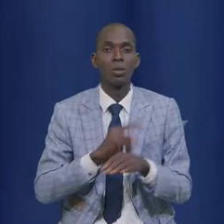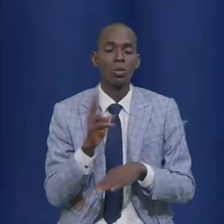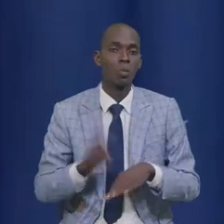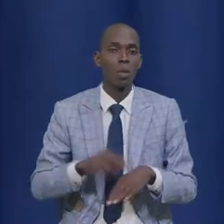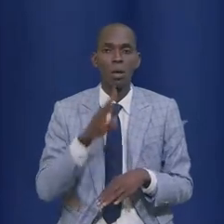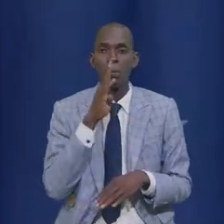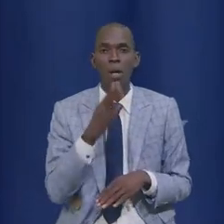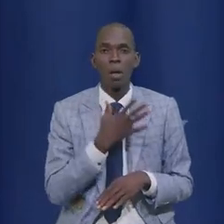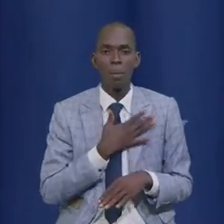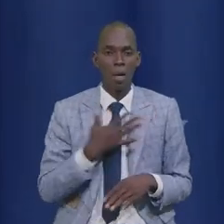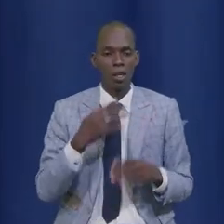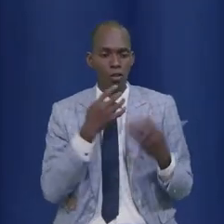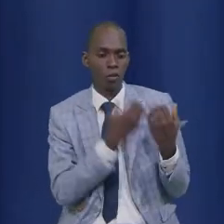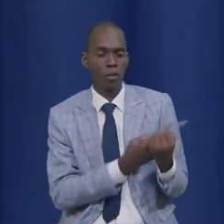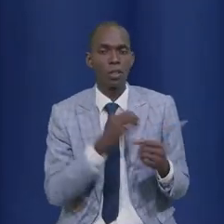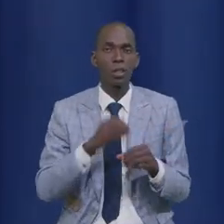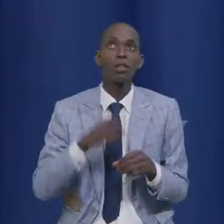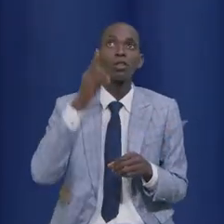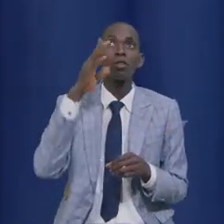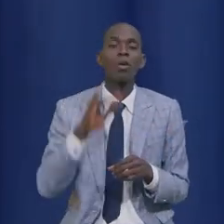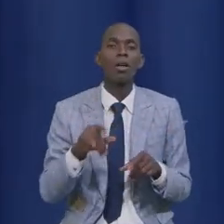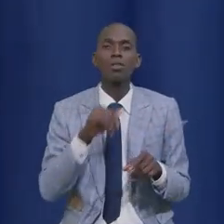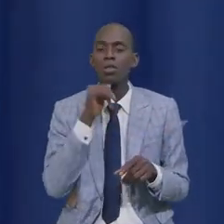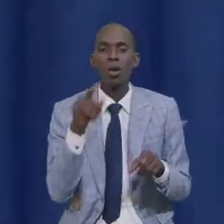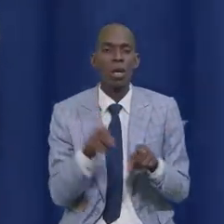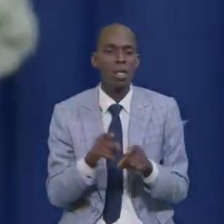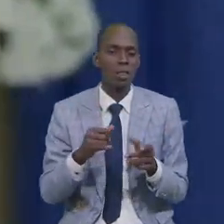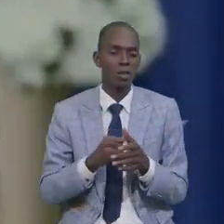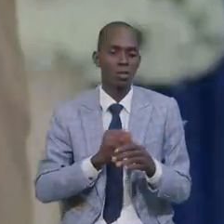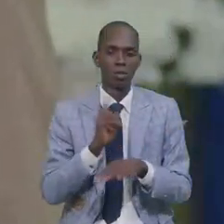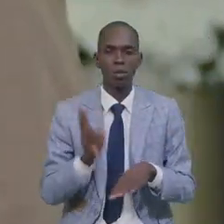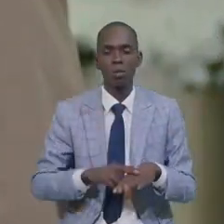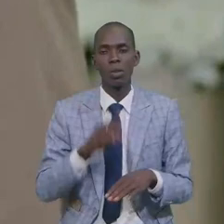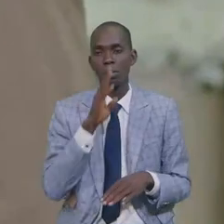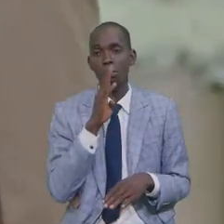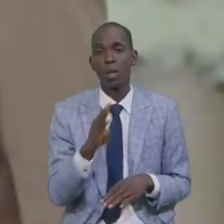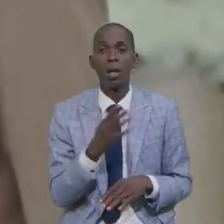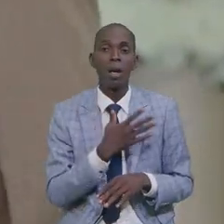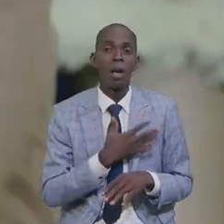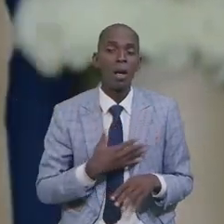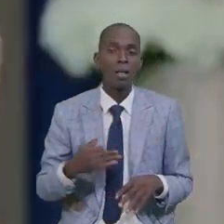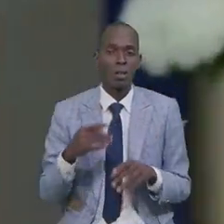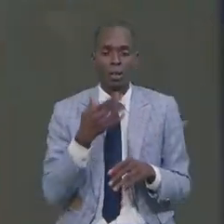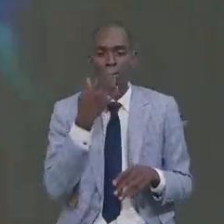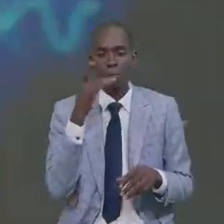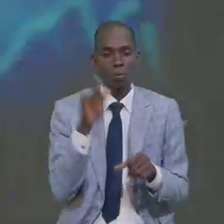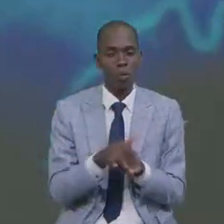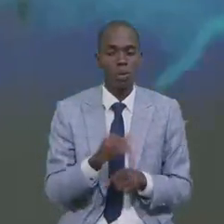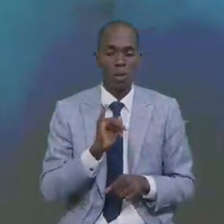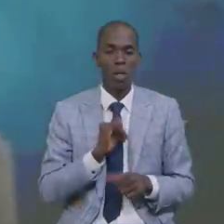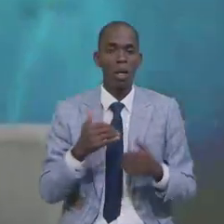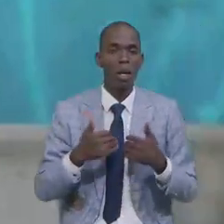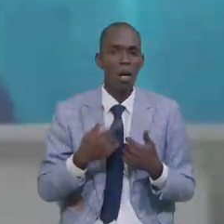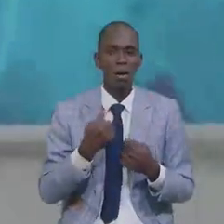était. Ma confiance en Dieu n'est plus ce qu'elle était. Et la promesse